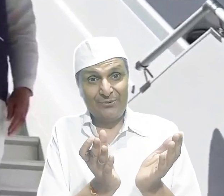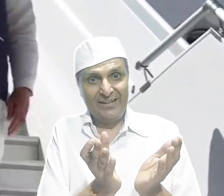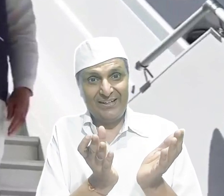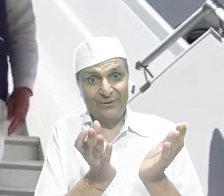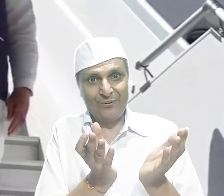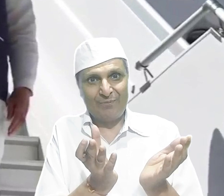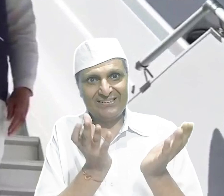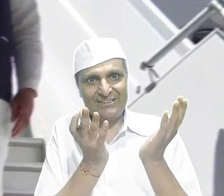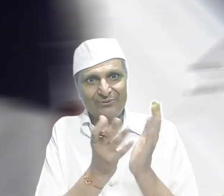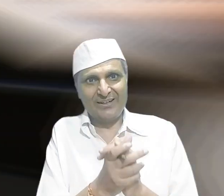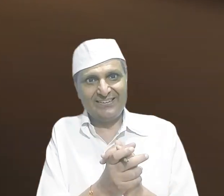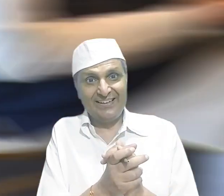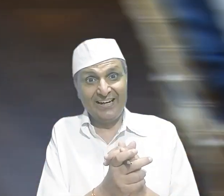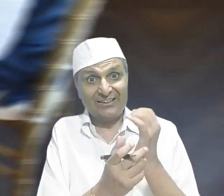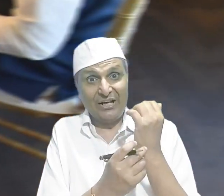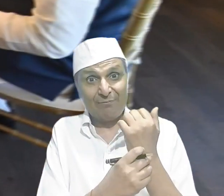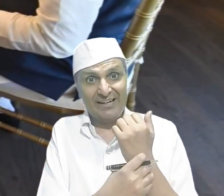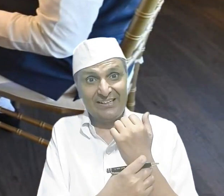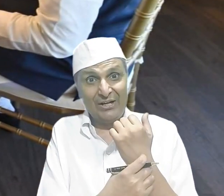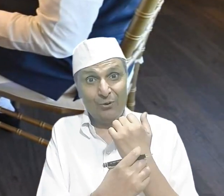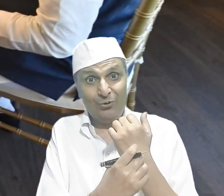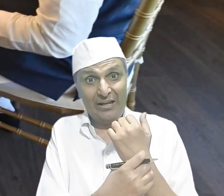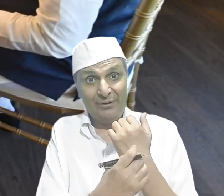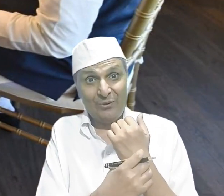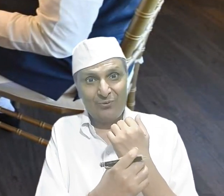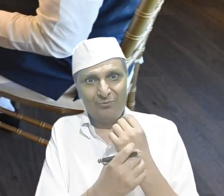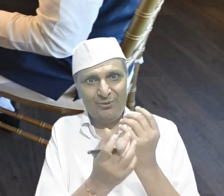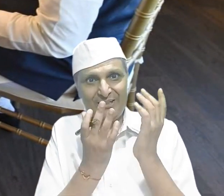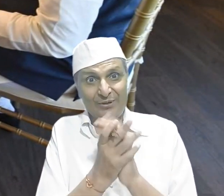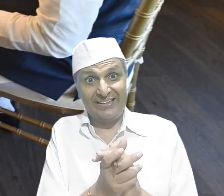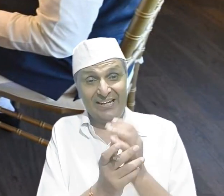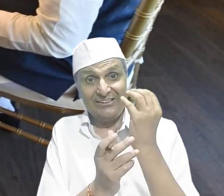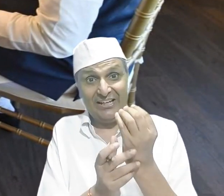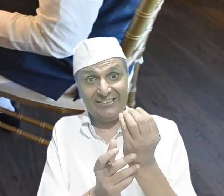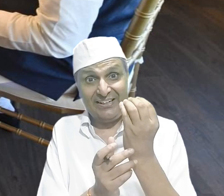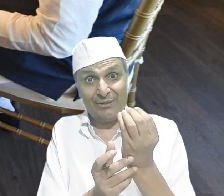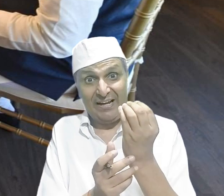subscribe निश्चित रूप से